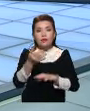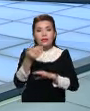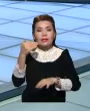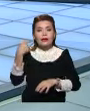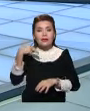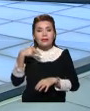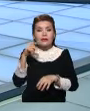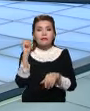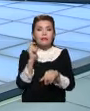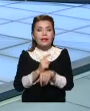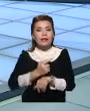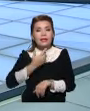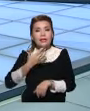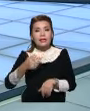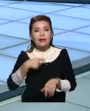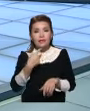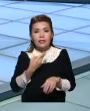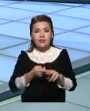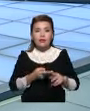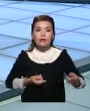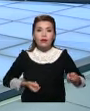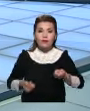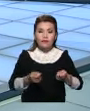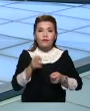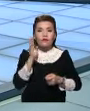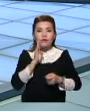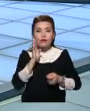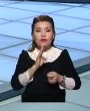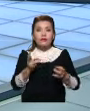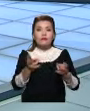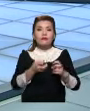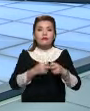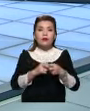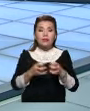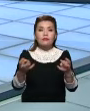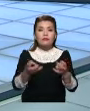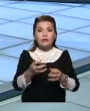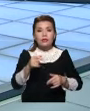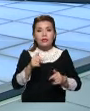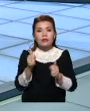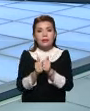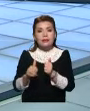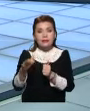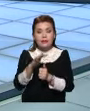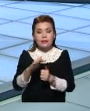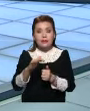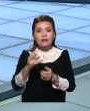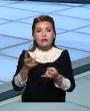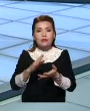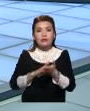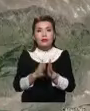народу Казахстана Касым-Жомарт Токаев поручил правительству в водном вопросе найти консенсус с соседями. Ирина Якунина изучила